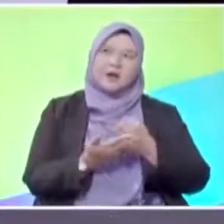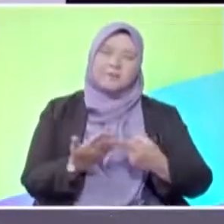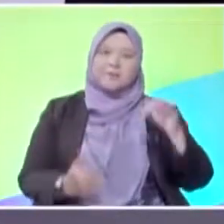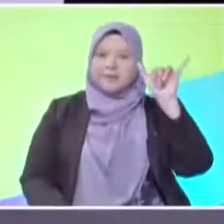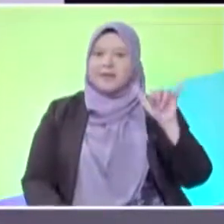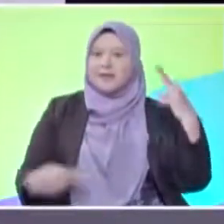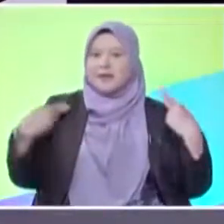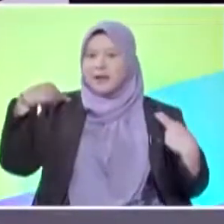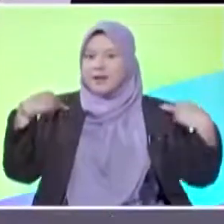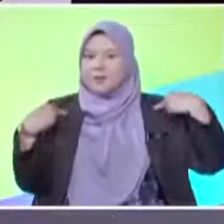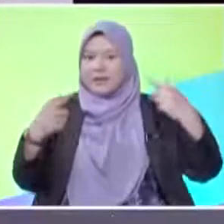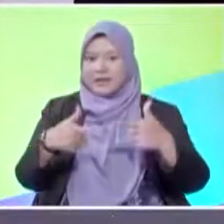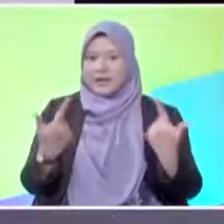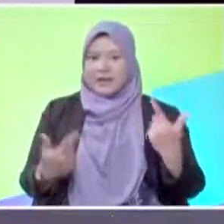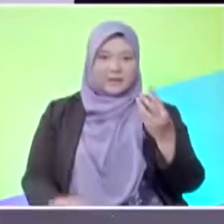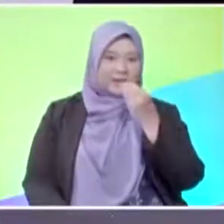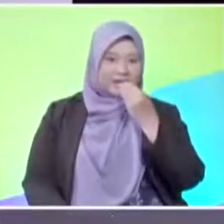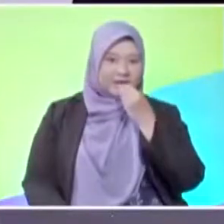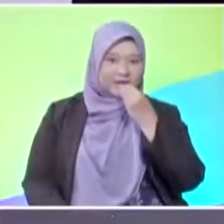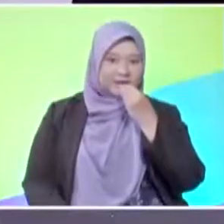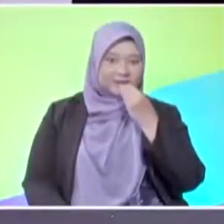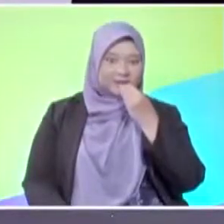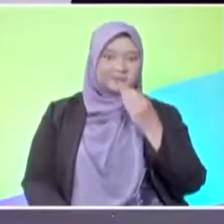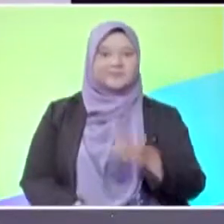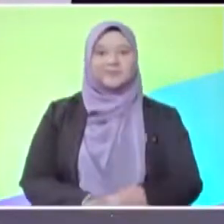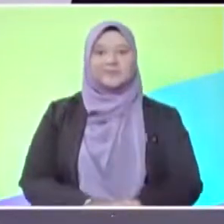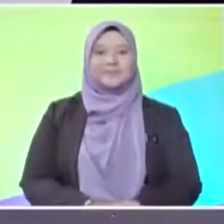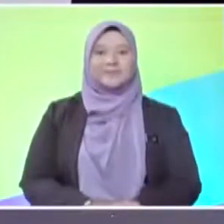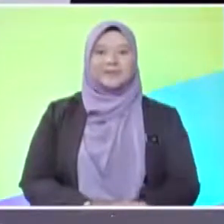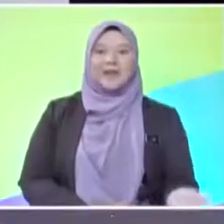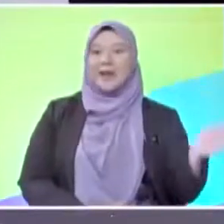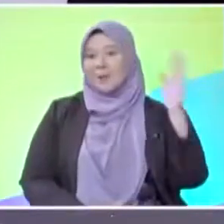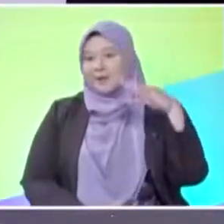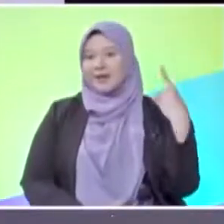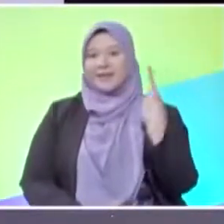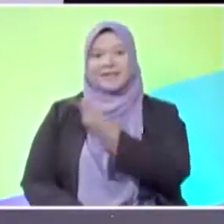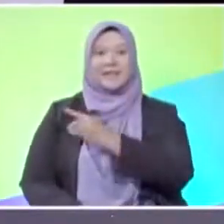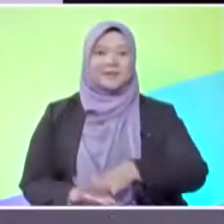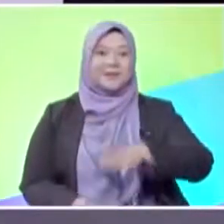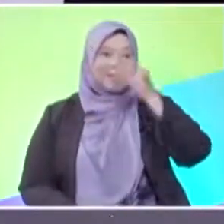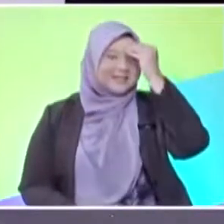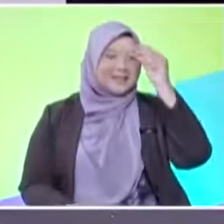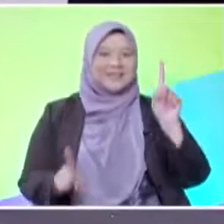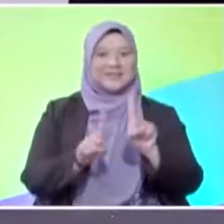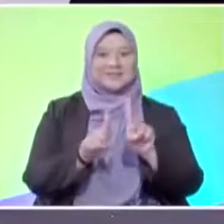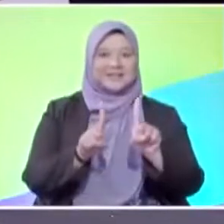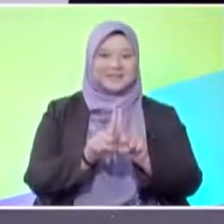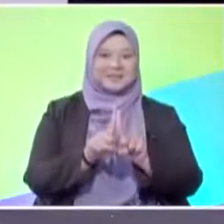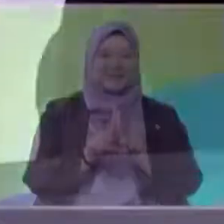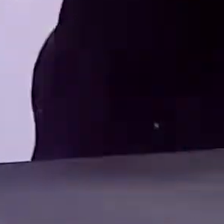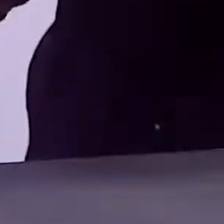Oh kalau tahu kita belajar Nak Tak nak nak nak nak nak kecap kita joko